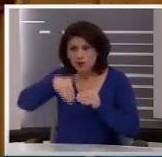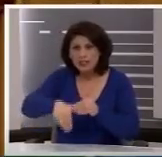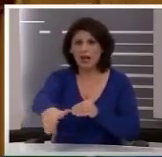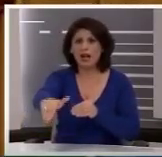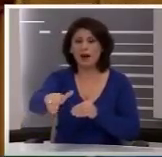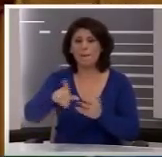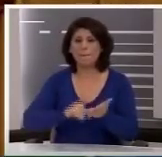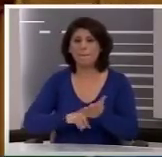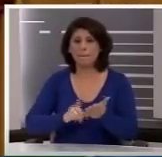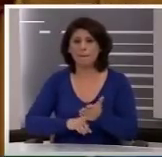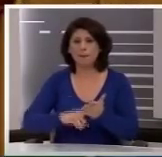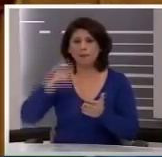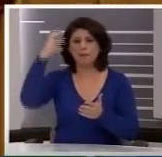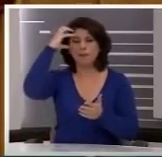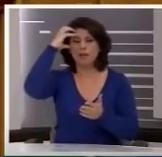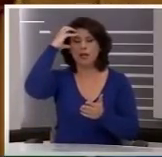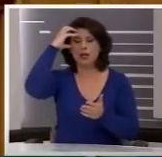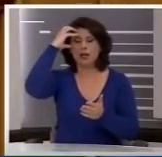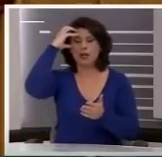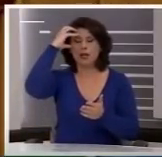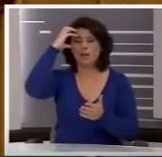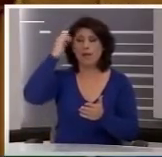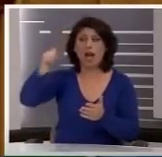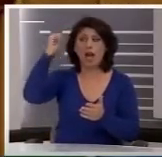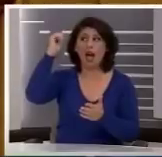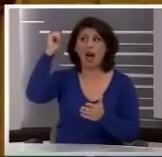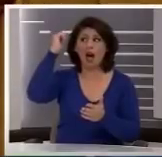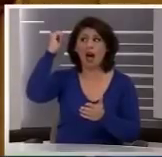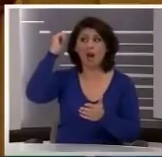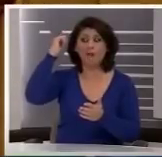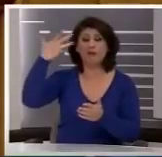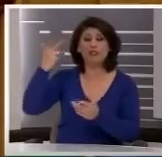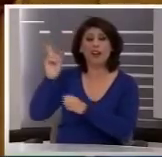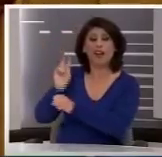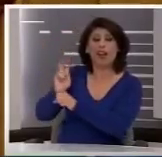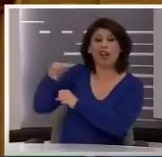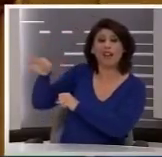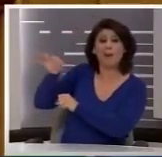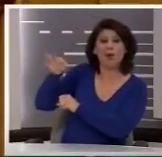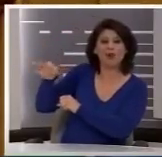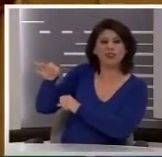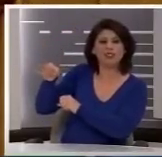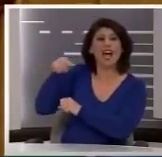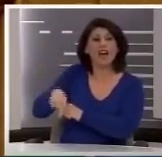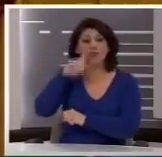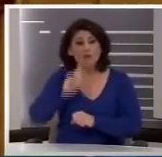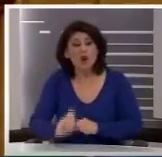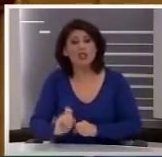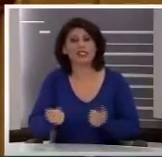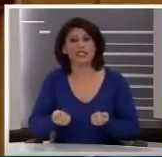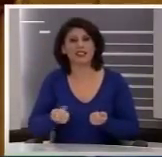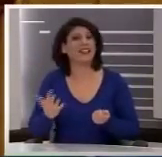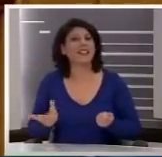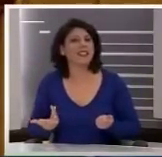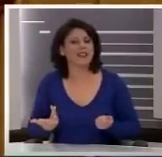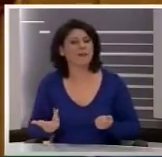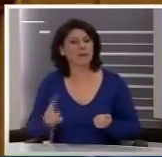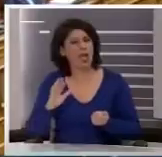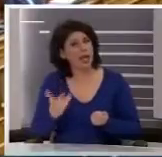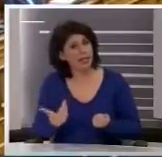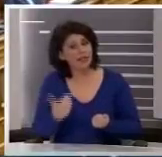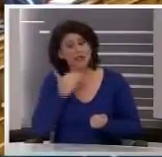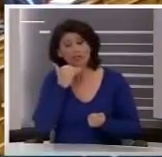διευθετήσεις στη συλλογική μνήμη και τις εκκρεμότητες, τους ανοιχτούς λογαριασμούς του παρελθόν. Και αυτό επιβάλλεται να γίνει, ξέρετε, γιατί και συνάδελφοι.